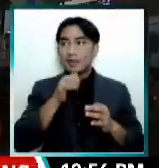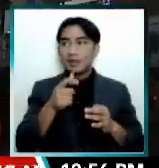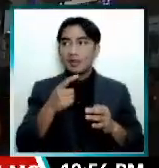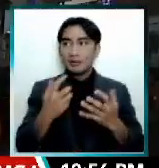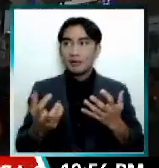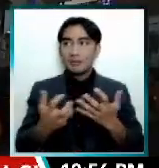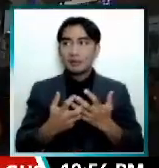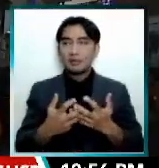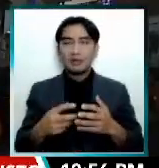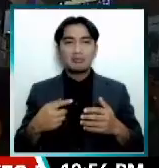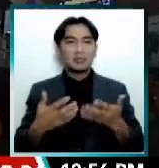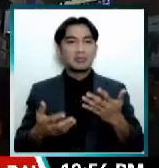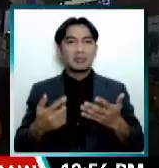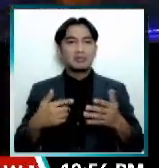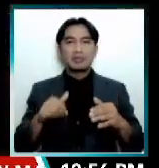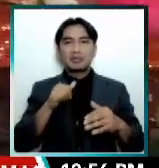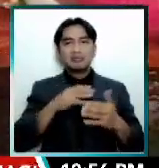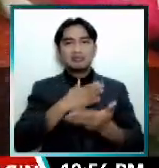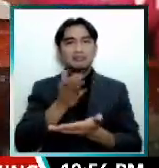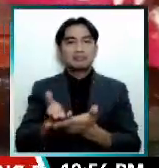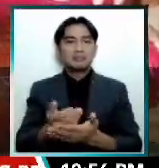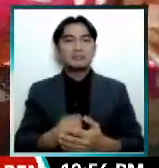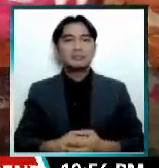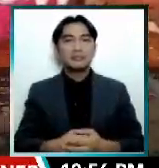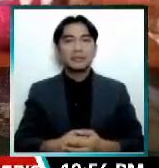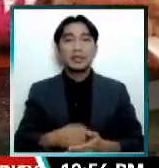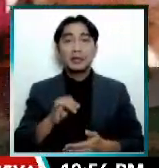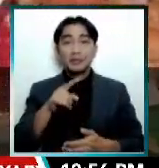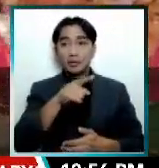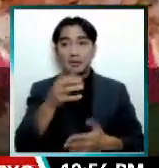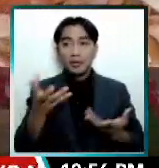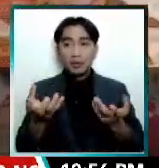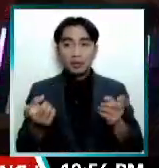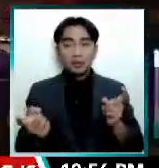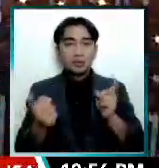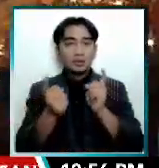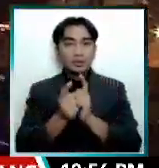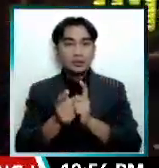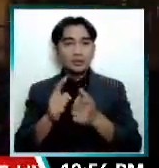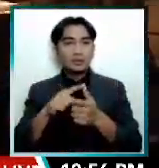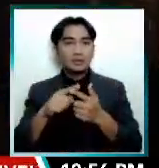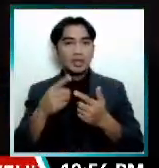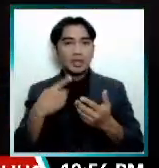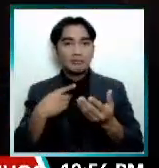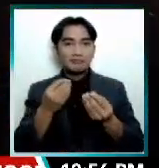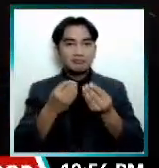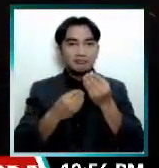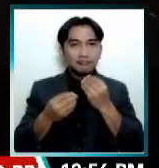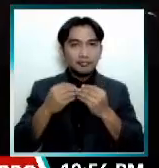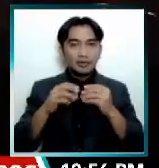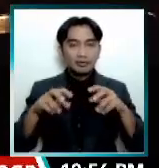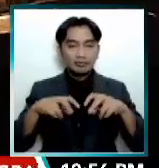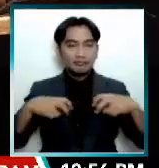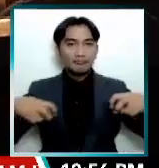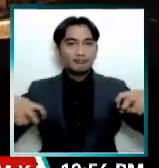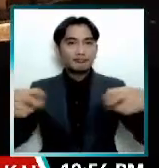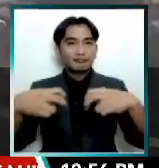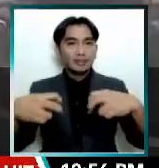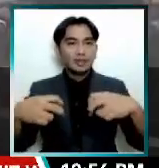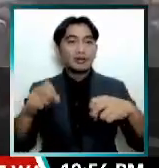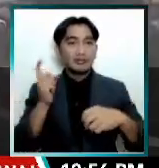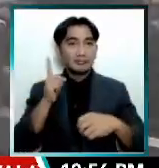ikaw naman ay may katagpo at trip nyo mag-boodle fight with a view, pwedeng bisitahin ang Alfresco restaurant na